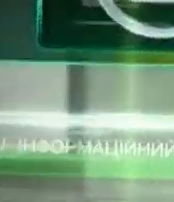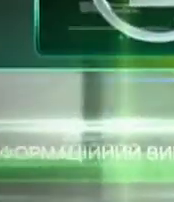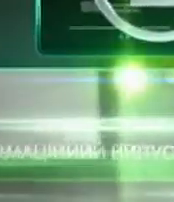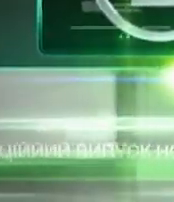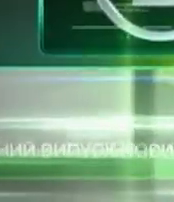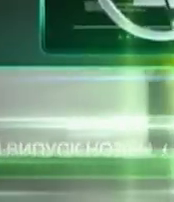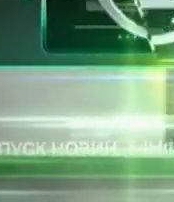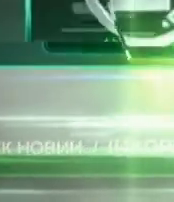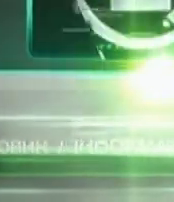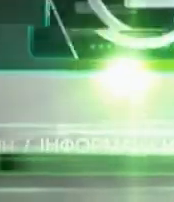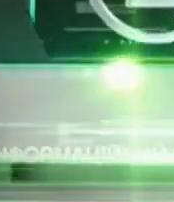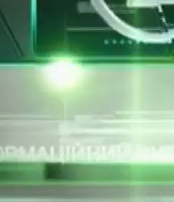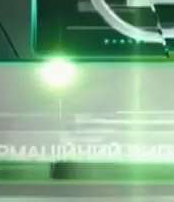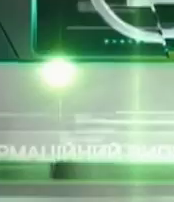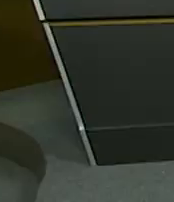Музика